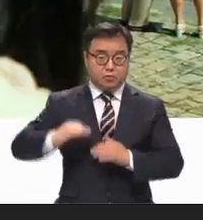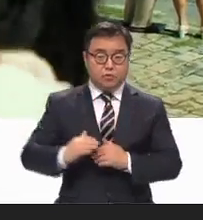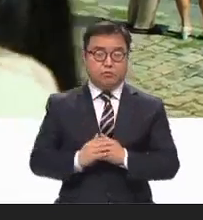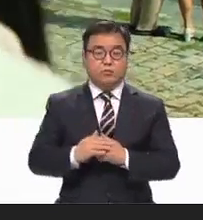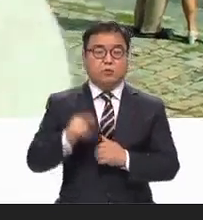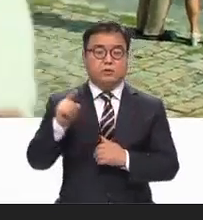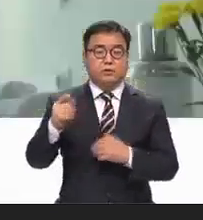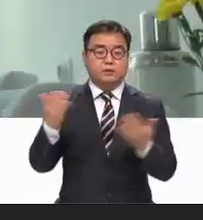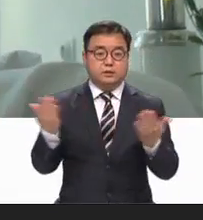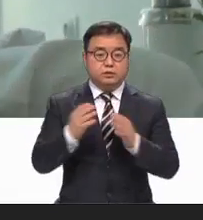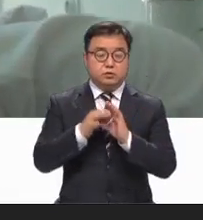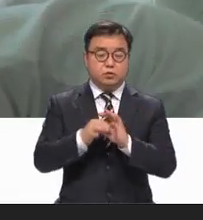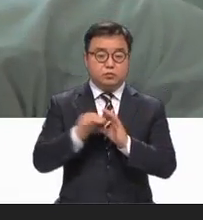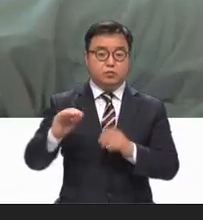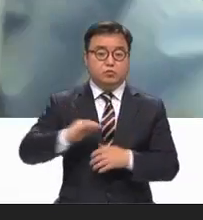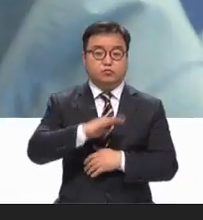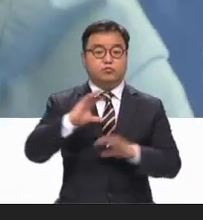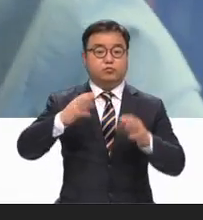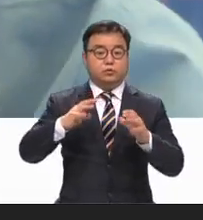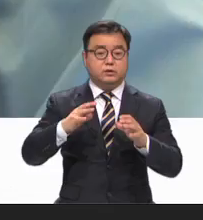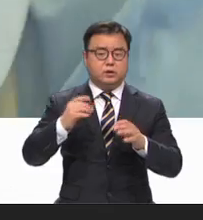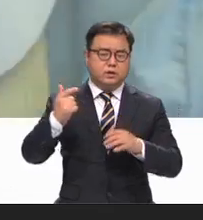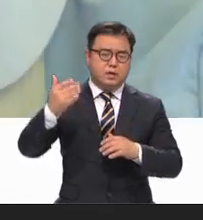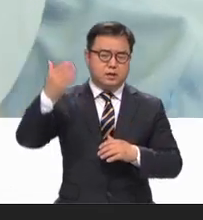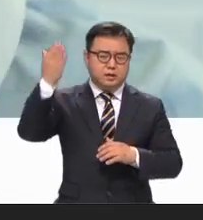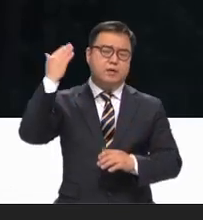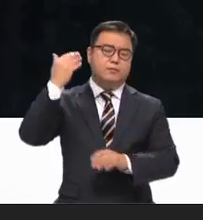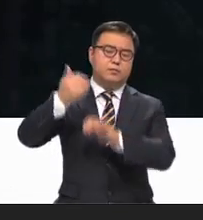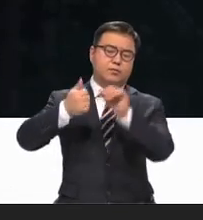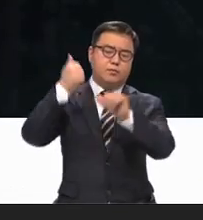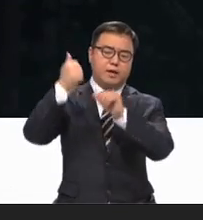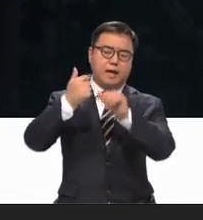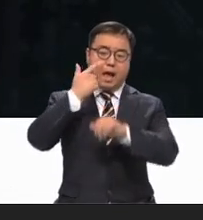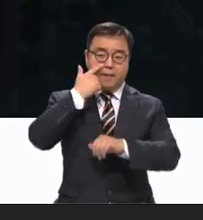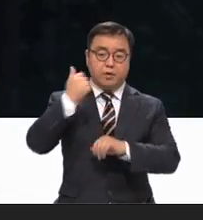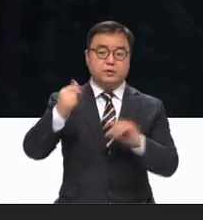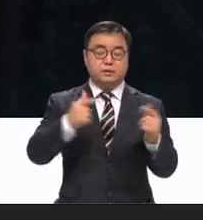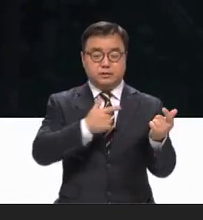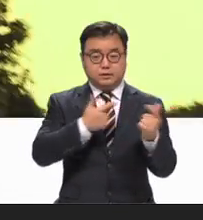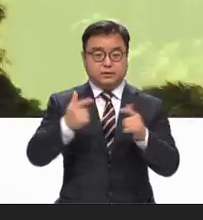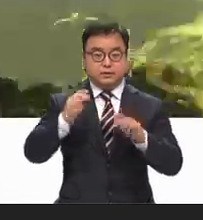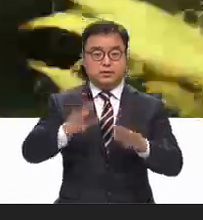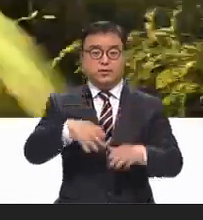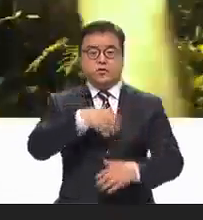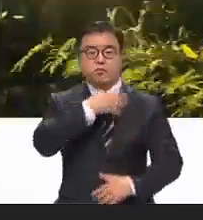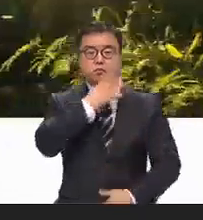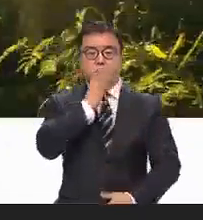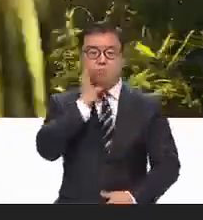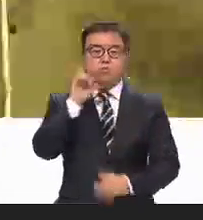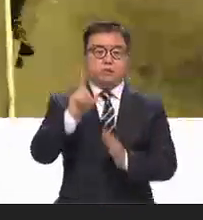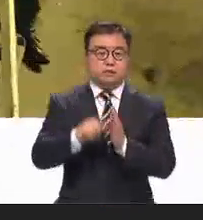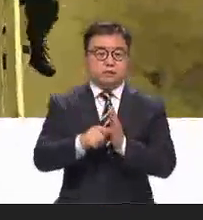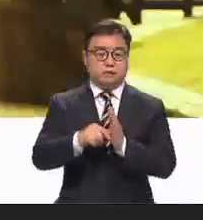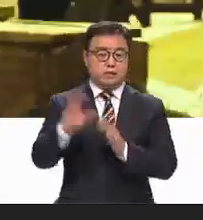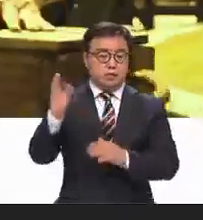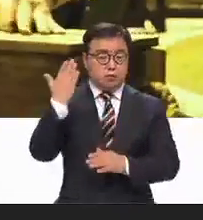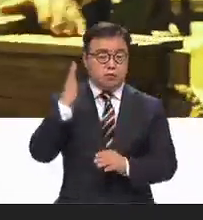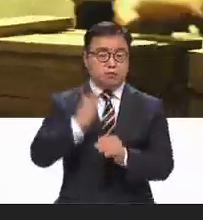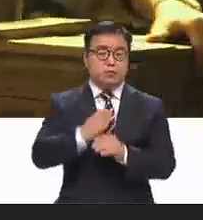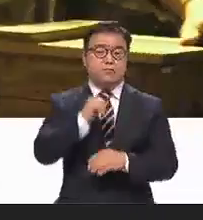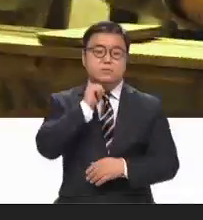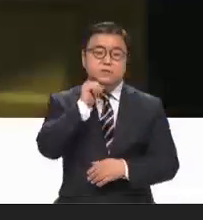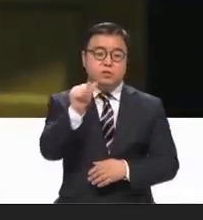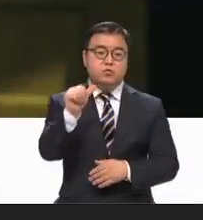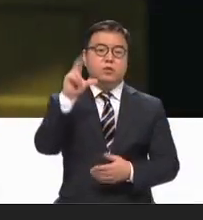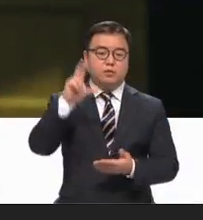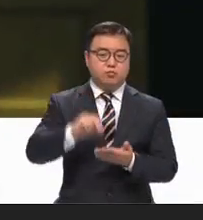것을 통해서 지금 우리나라의 기성세대, 아버지 세대 이런 분들이 지금 노년기에 접어든 어떤 빈곤의